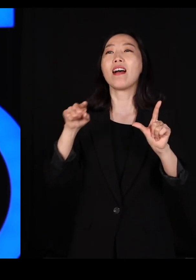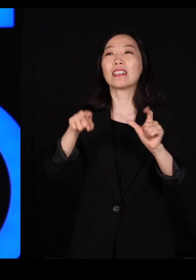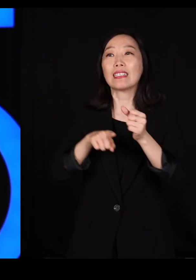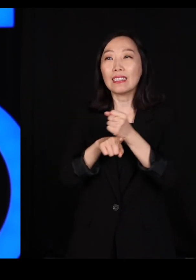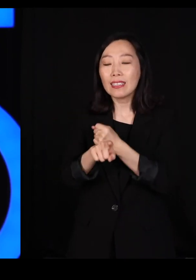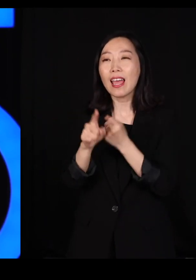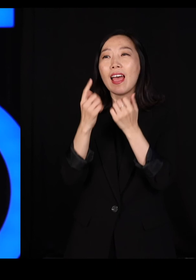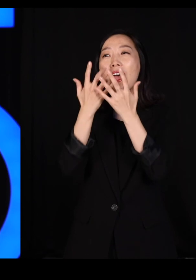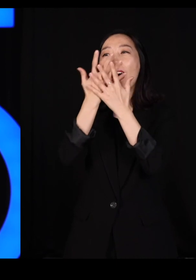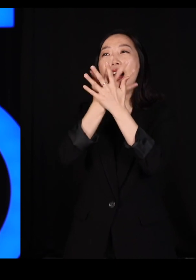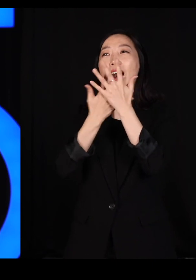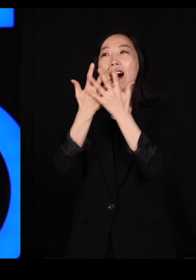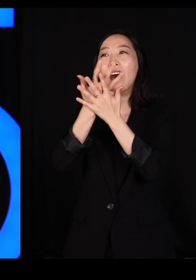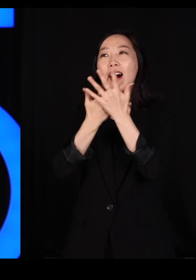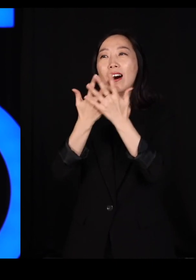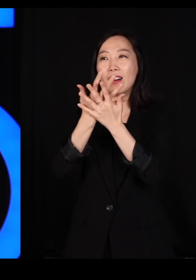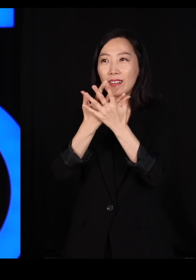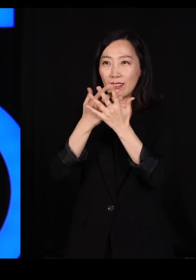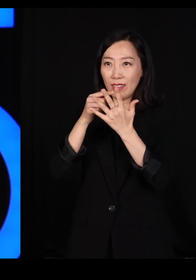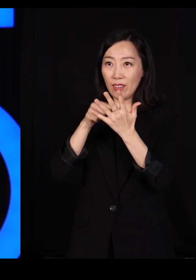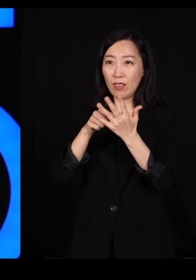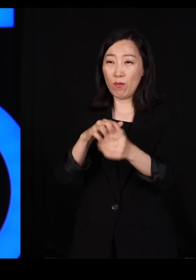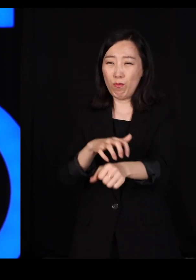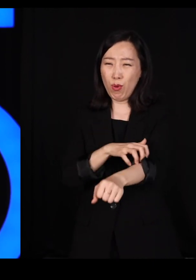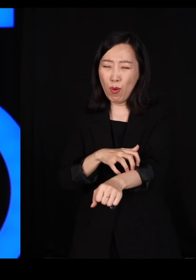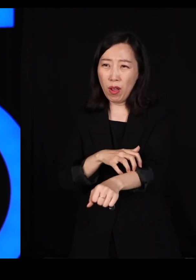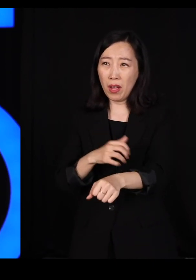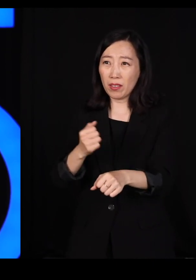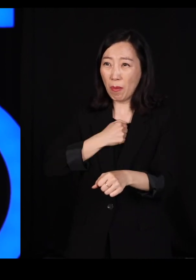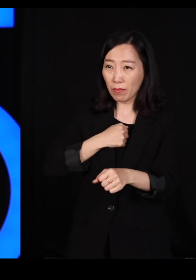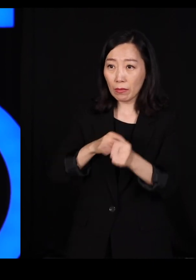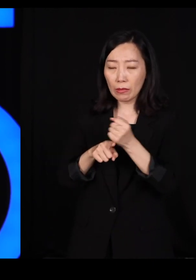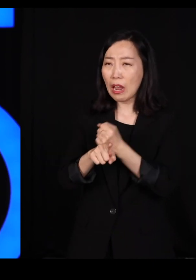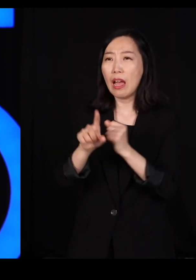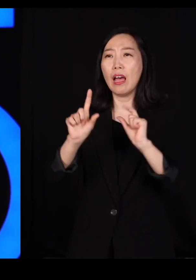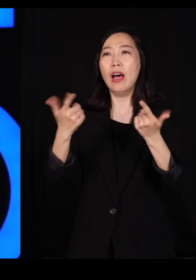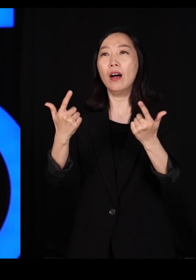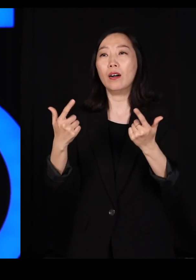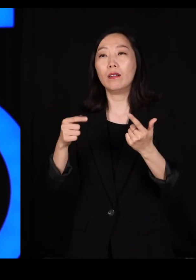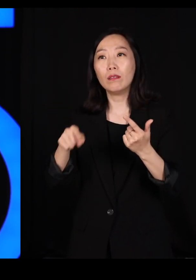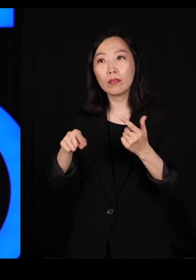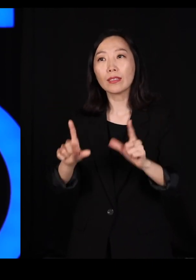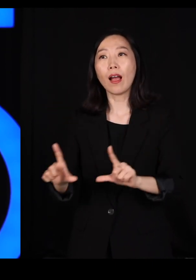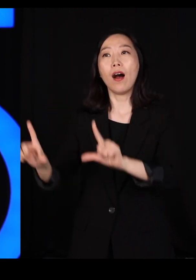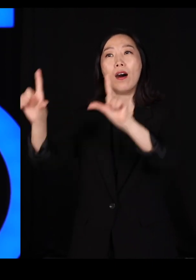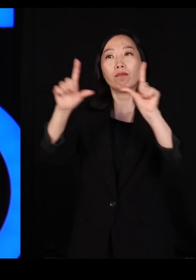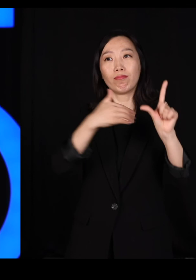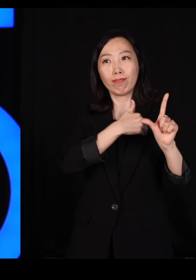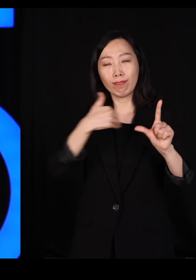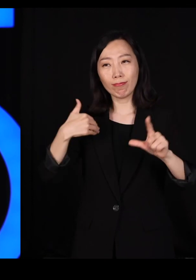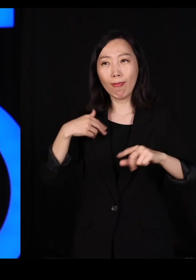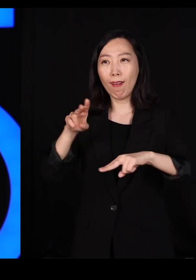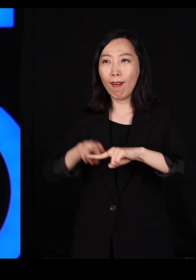의미에서 애매함이라는 것은 불편함이나 답답함이 아니라 우리 삶을 풍요롭게